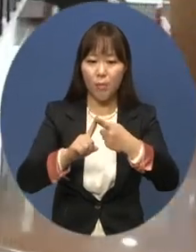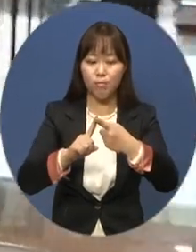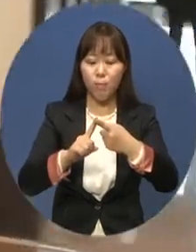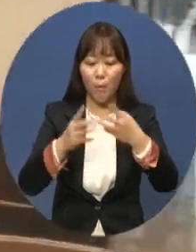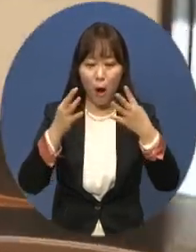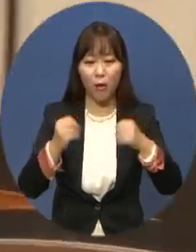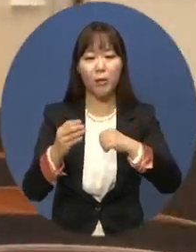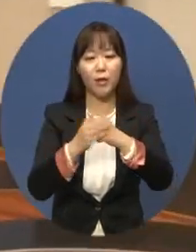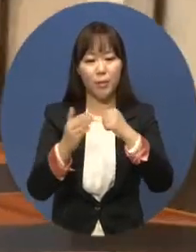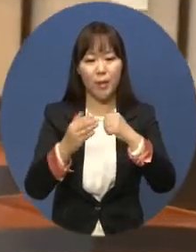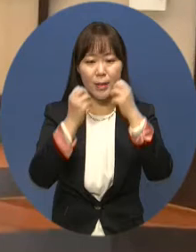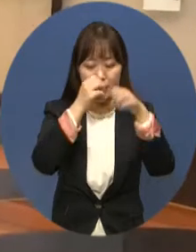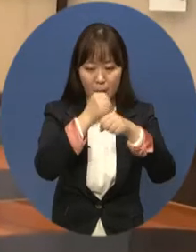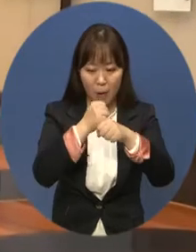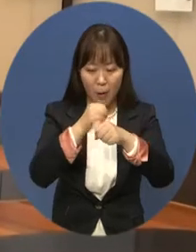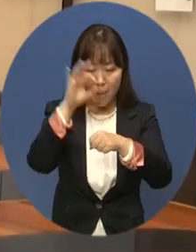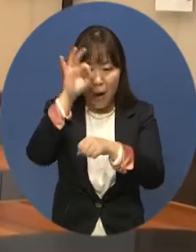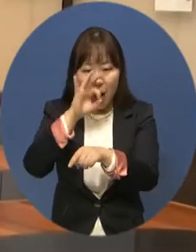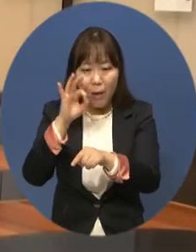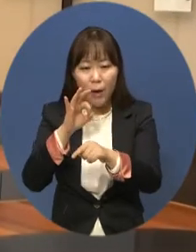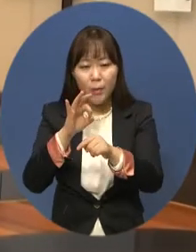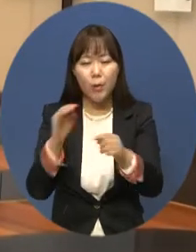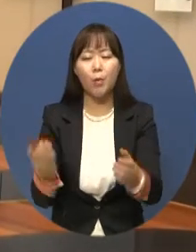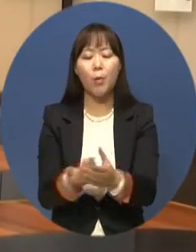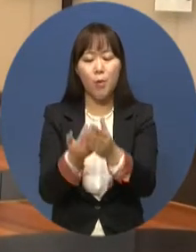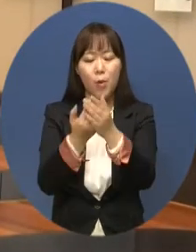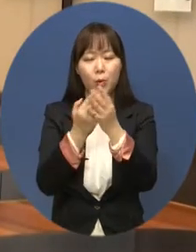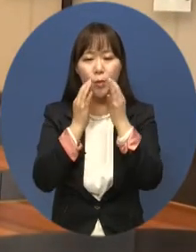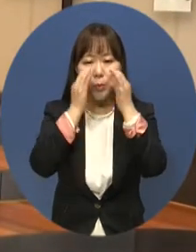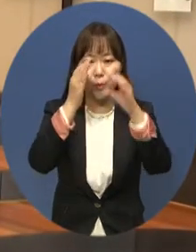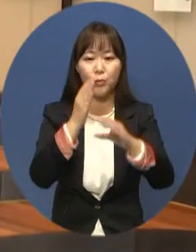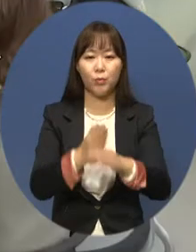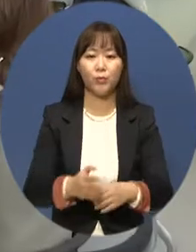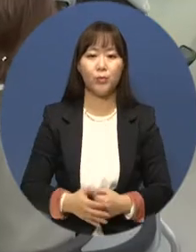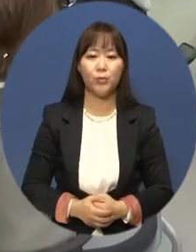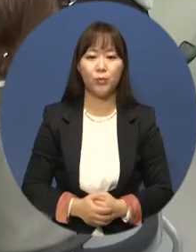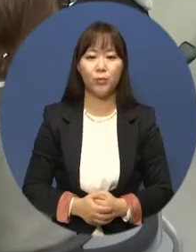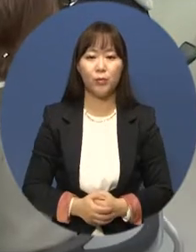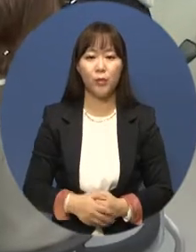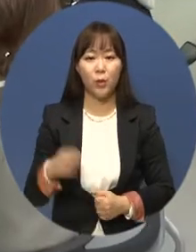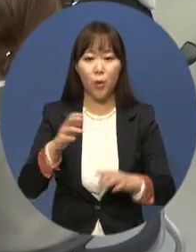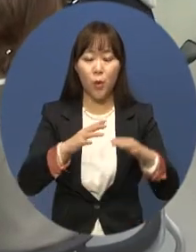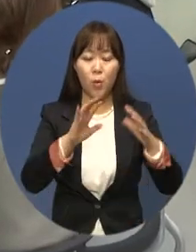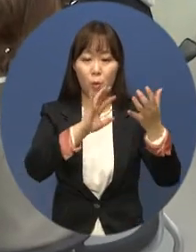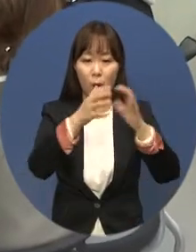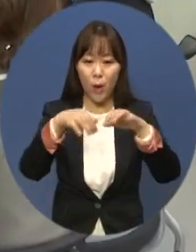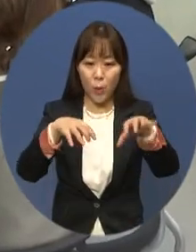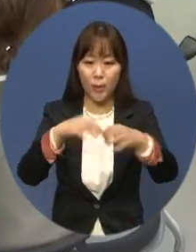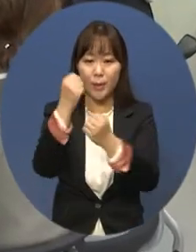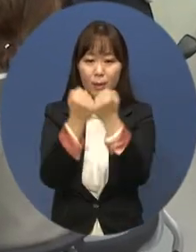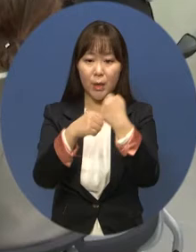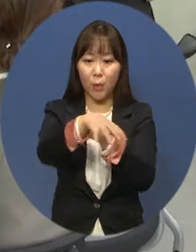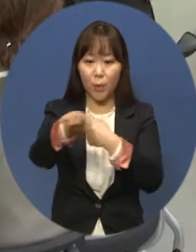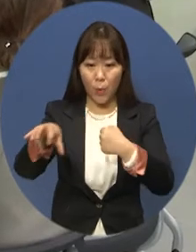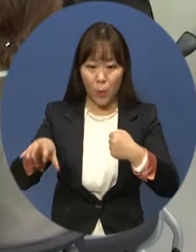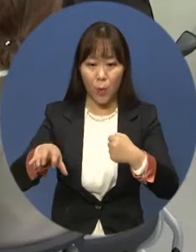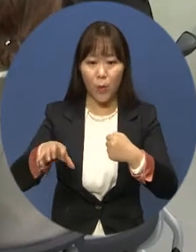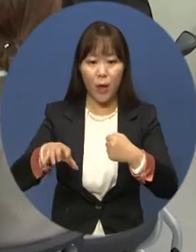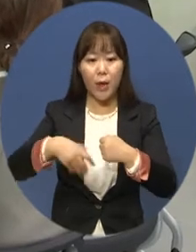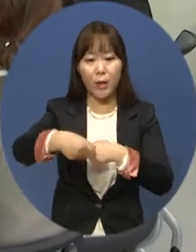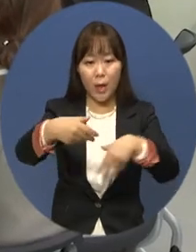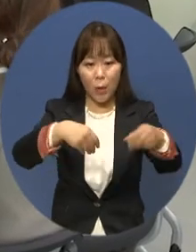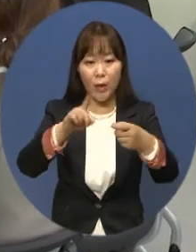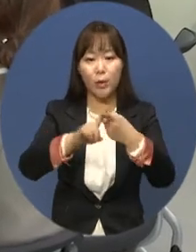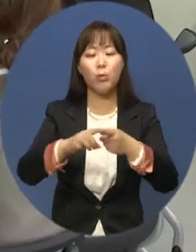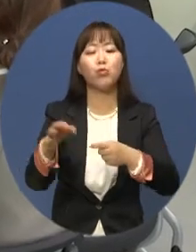창업과 발굴과 육성에 힘쓰고 있습니다 또한 회의실 세미나실 등 공간 대관 서비스를